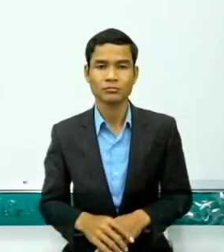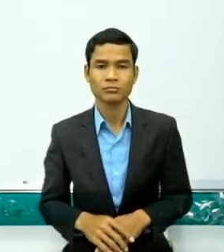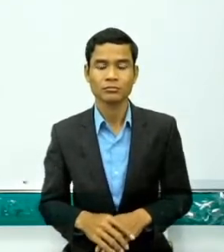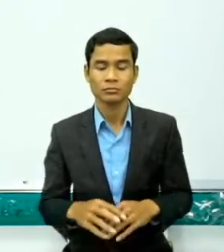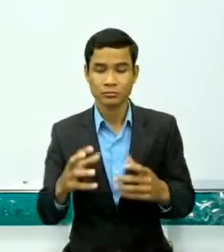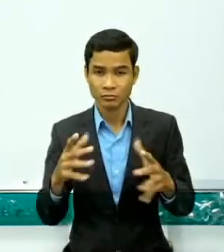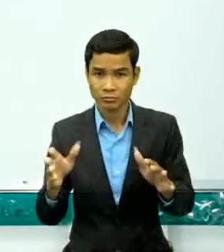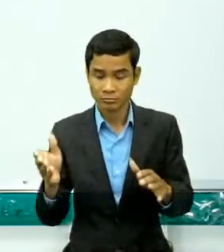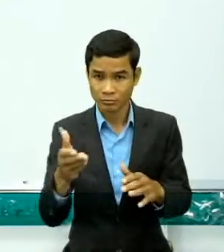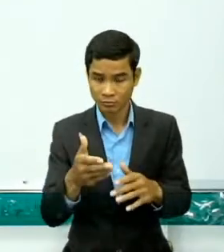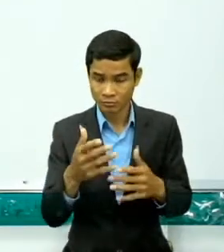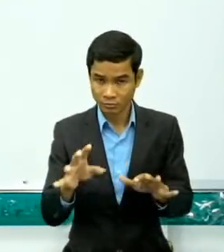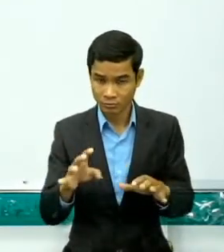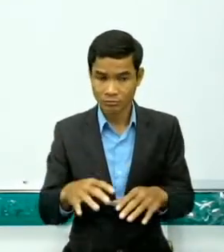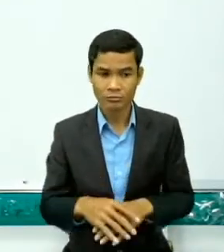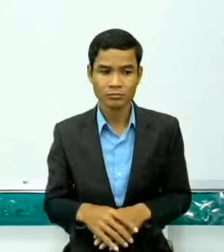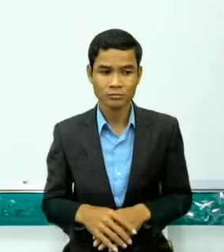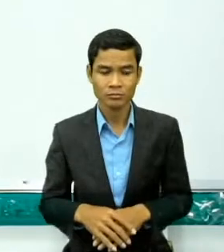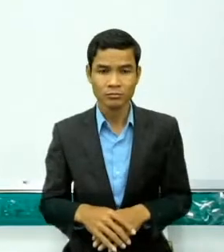រួចរាល់ហើយឬនៅកូន